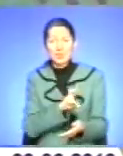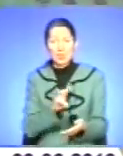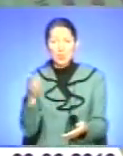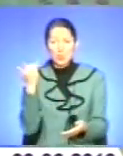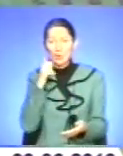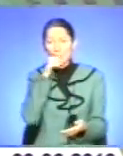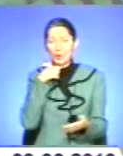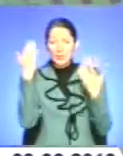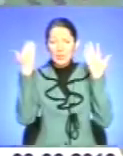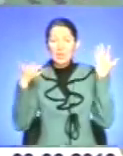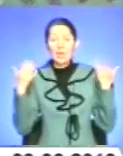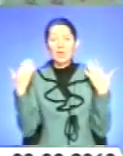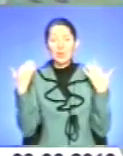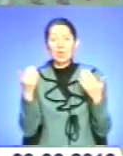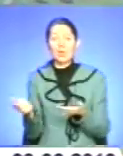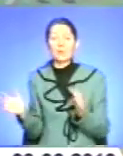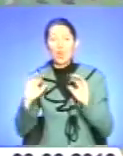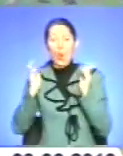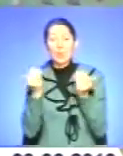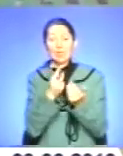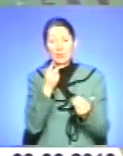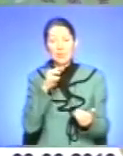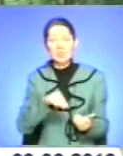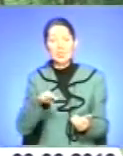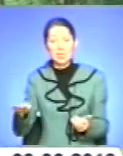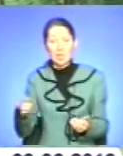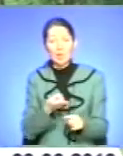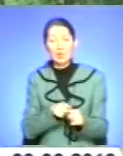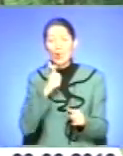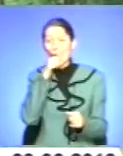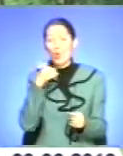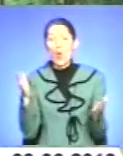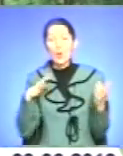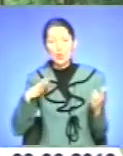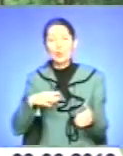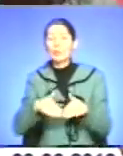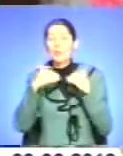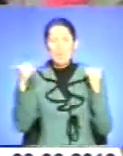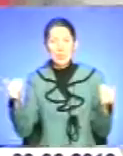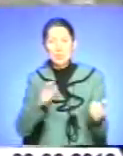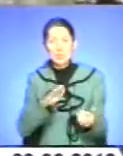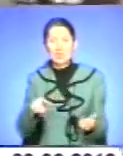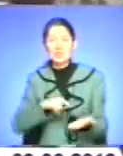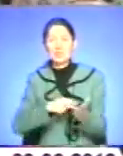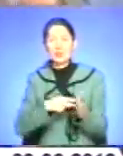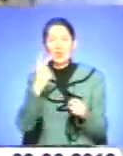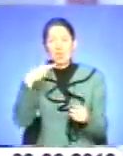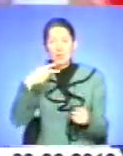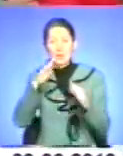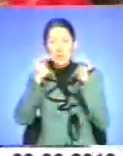захопили понад 2000 осіб. Цього року очікують ще більше молоді. Всього запланували 20 таборів, у тому числі і